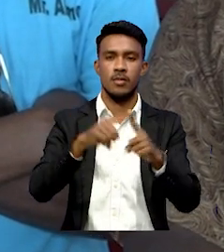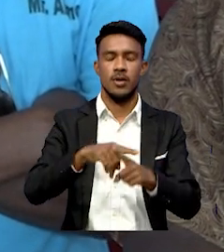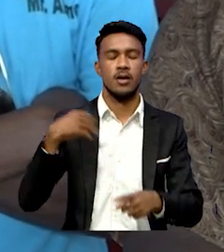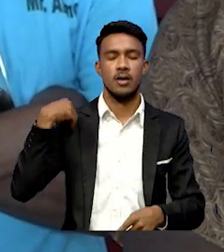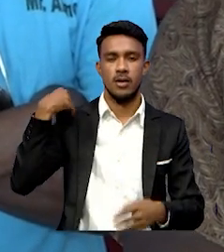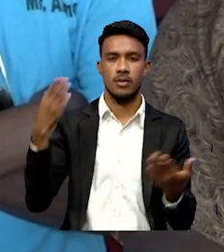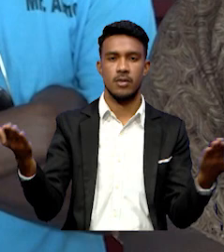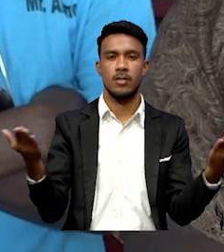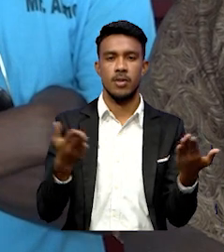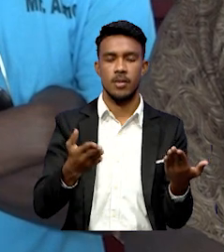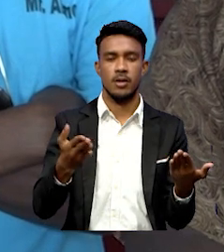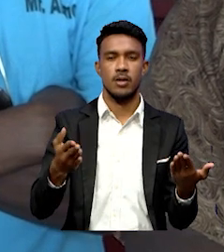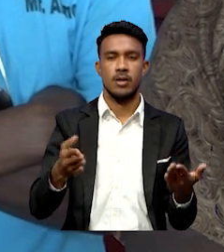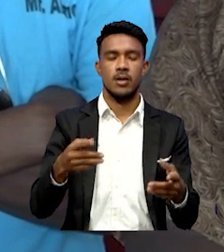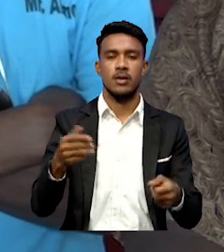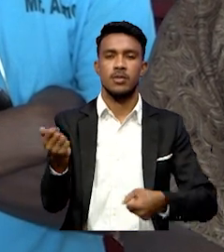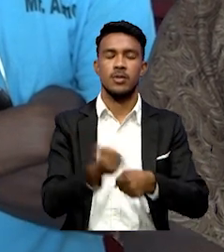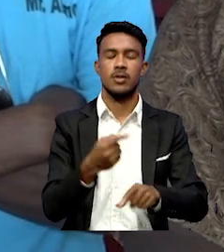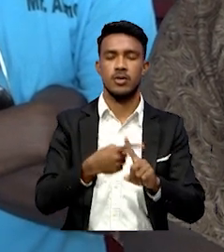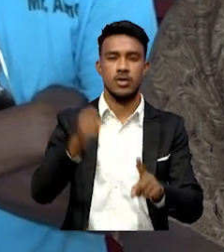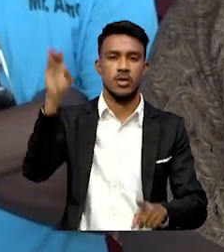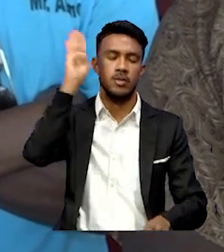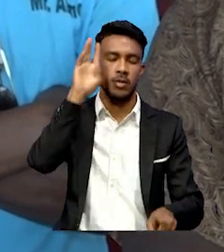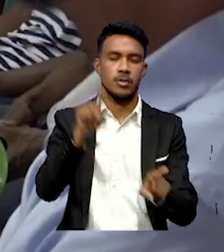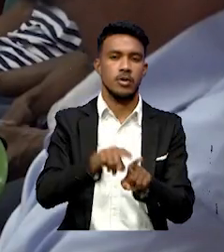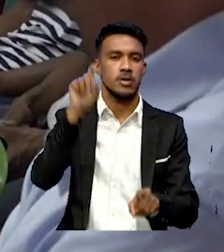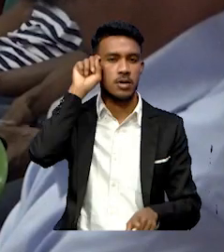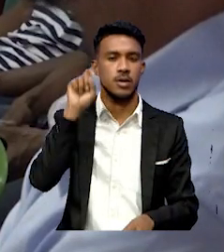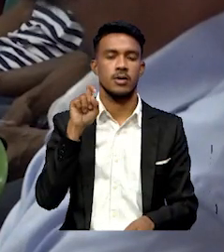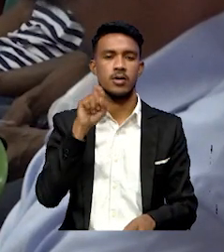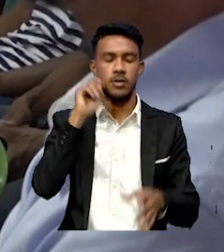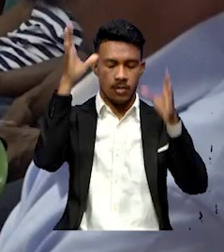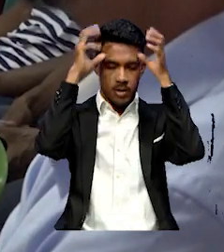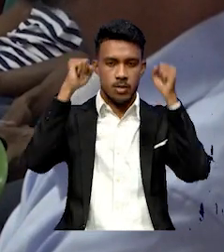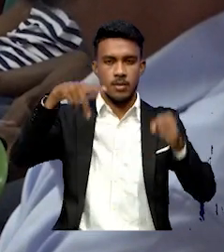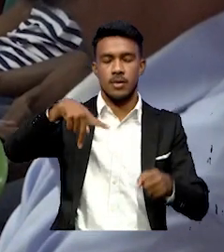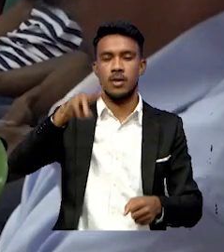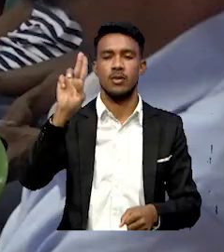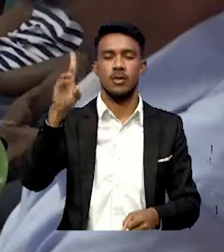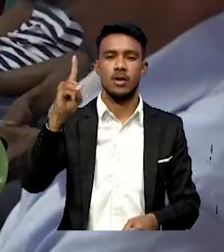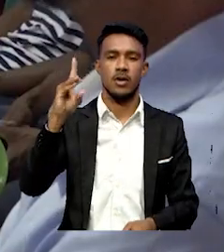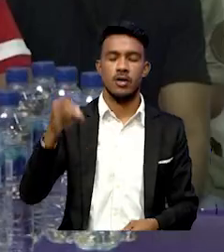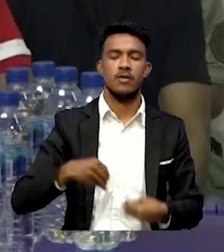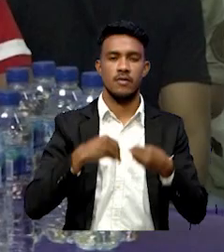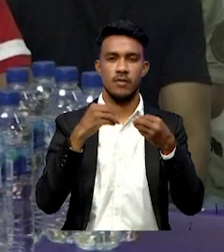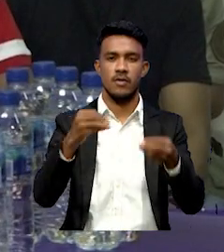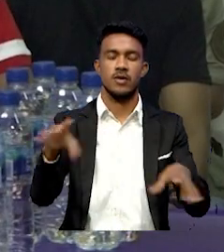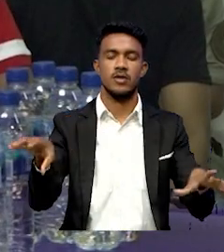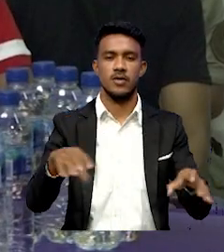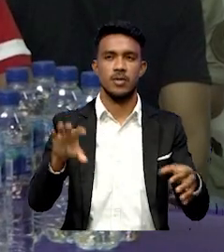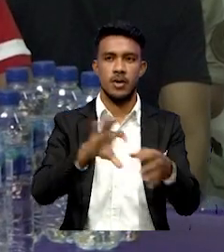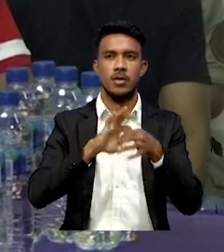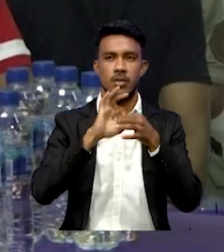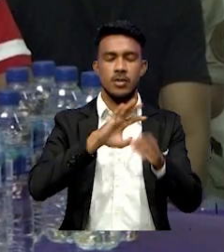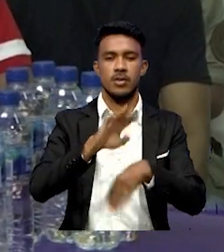maka apoyo husi mau buat kara lasunan Senana Gusmau. Presidenti PUDD Nemos foona orientasaun ba struktura tomak